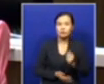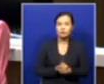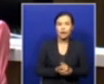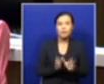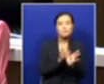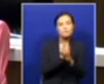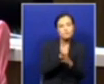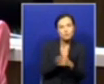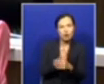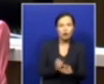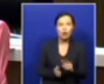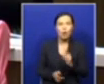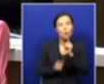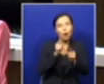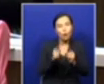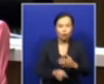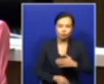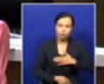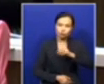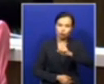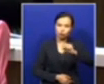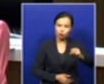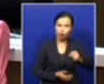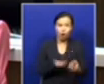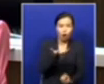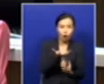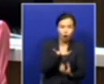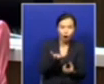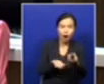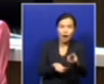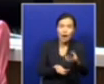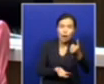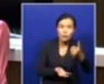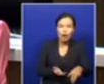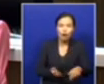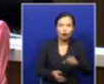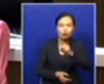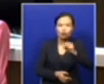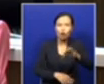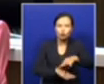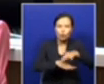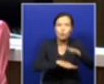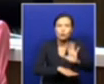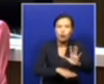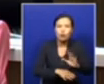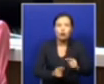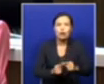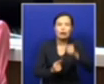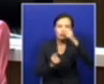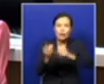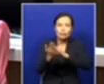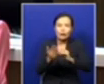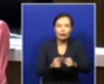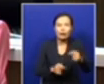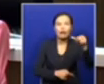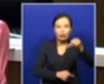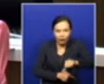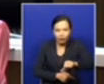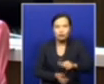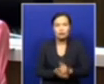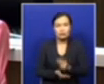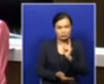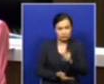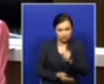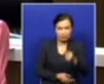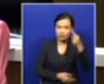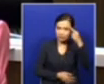ไปวิพากษ์วิจารณ์ผมบอกว่าถ้าเป็นสสหาหม้อหุงข้าวไม่ได้ก็อย่ามาเป็นสสเนี่ยนะฮะประเทศไทยมันถึงได้เป็นแบบเนี้ย จริงๆท่านก็คว